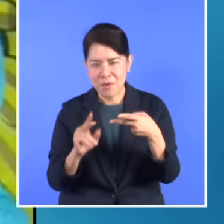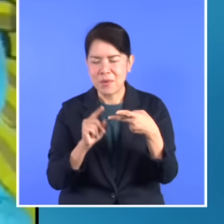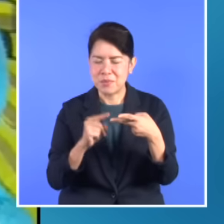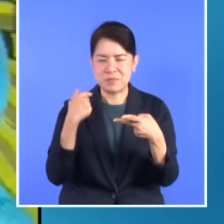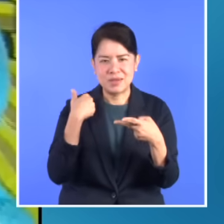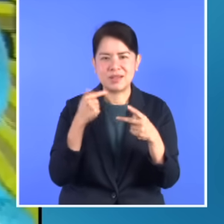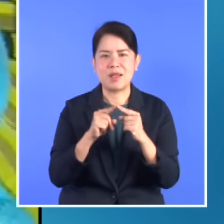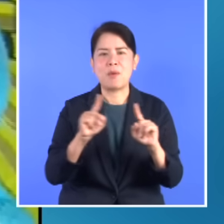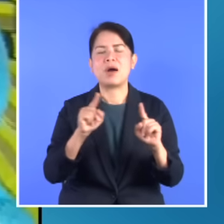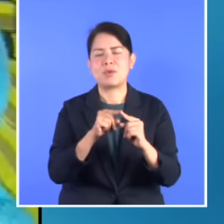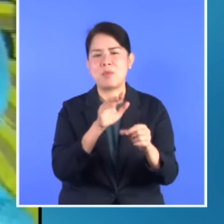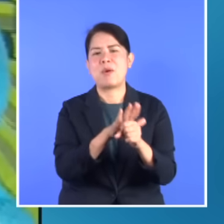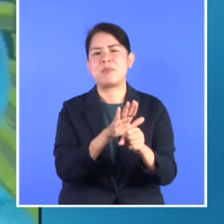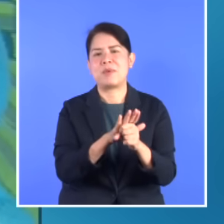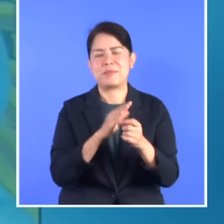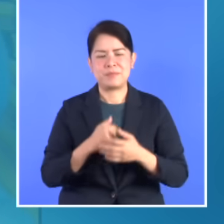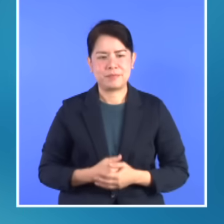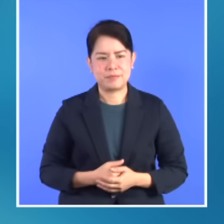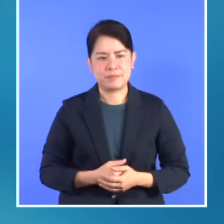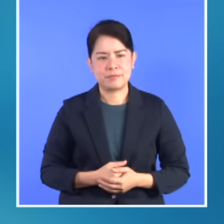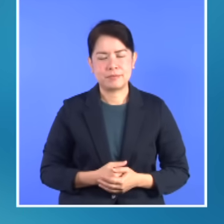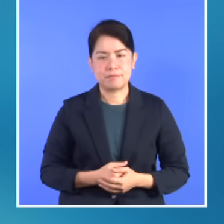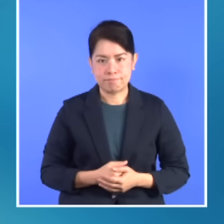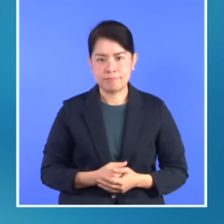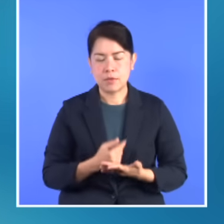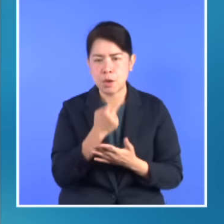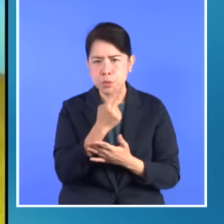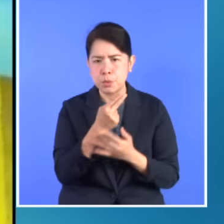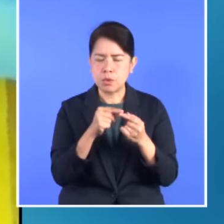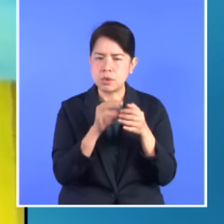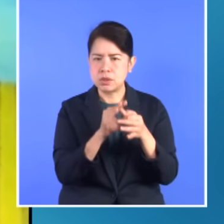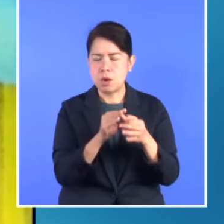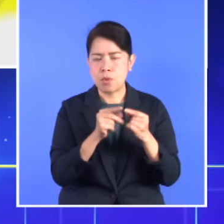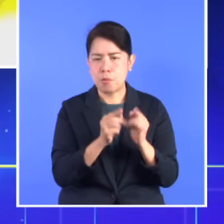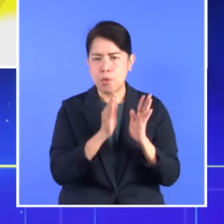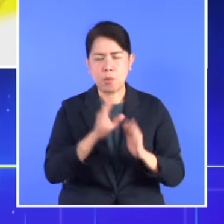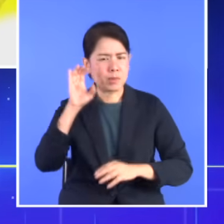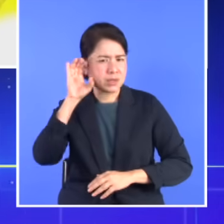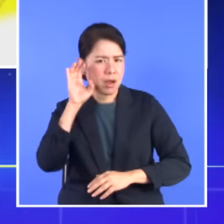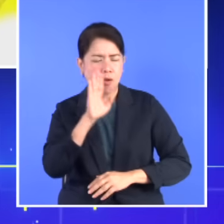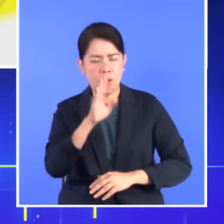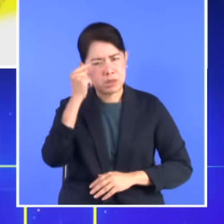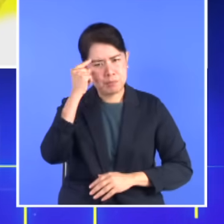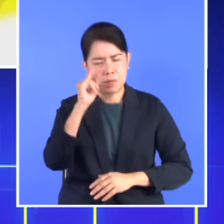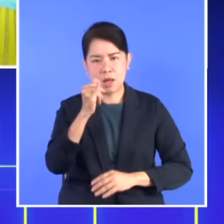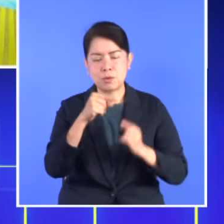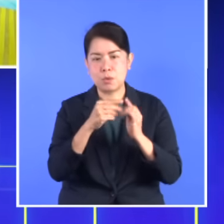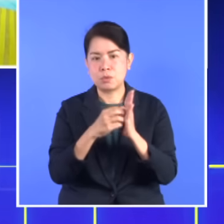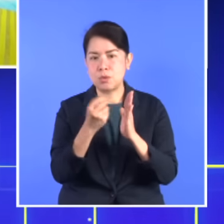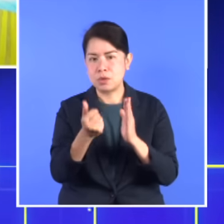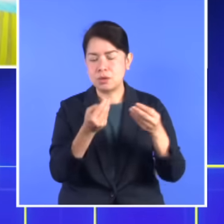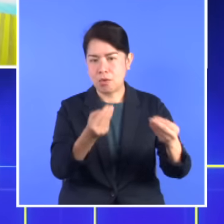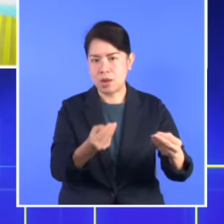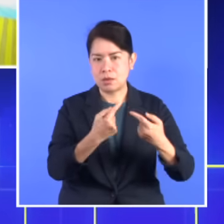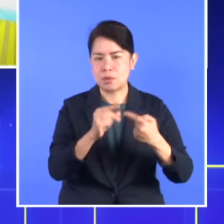ำไปนะคะพอก่อนนะคะเอาเป็นว่านี่เป็นความเชื่อว่าอาจจะนำโชคนำลาภมาให้แต่ถ้าไม่มั่นใ